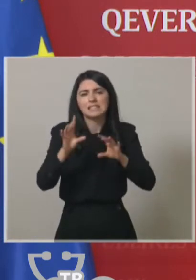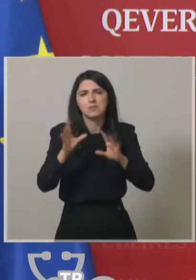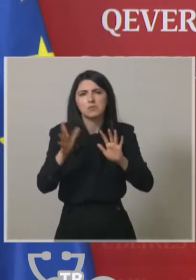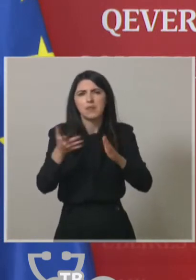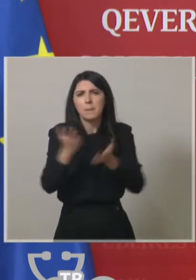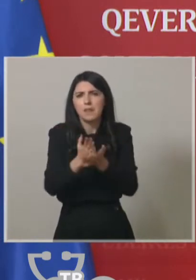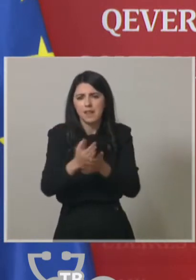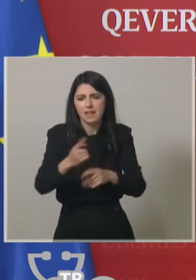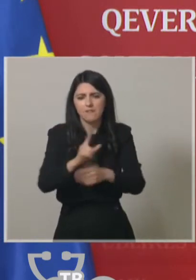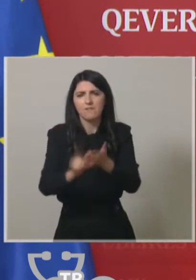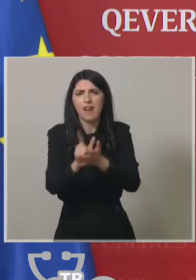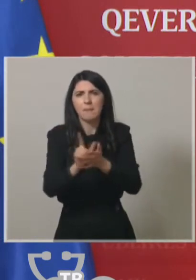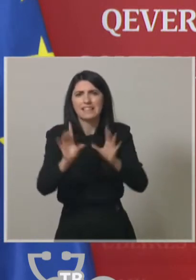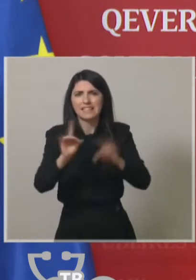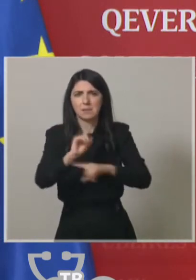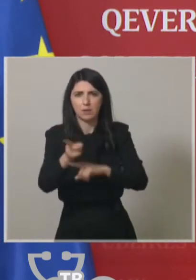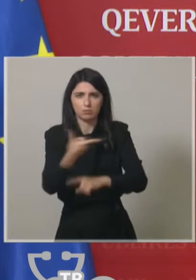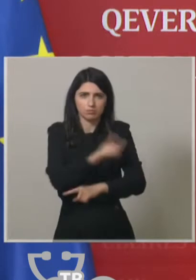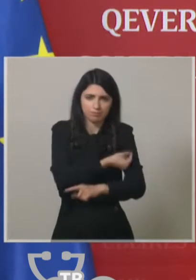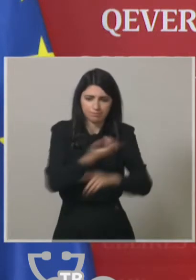минути, на временски период од 10 минути.